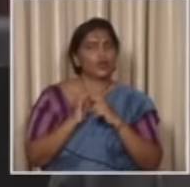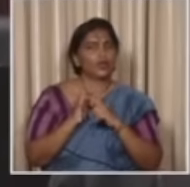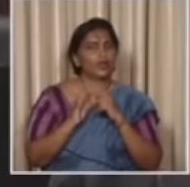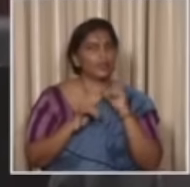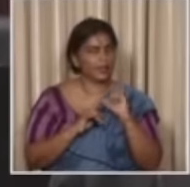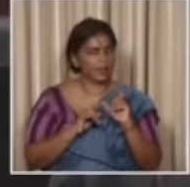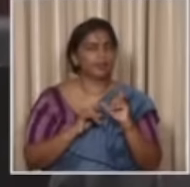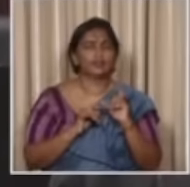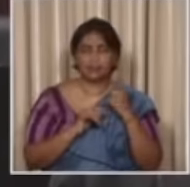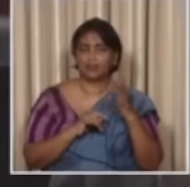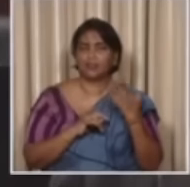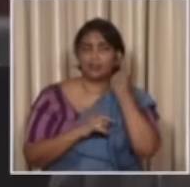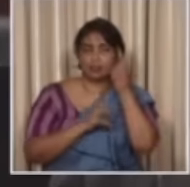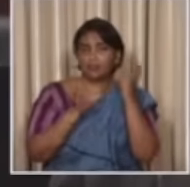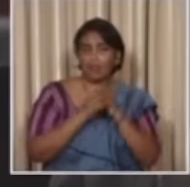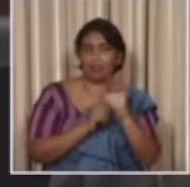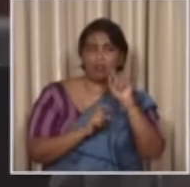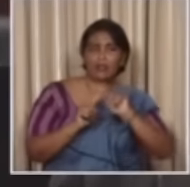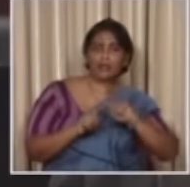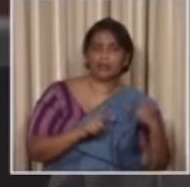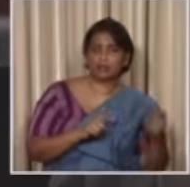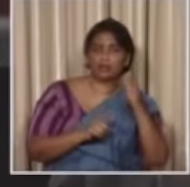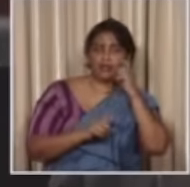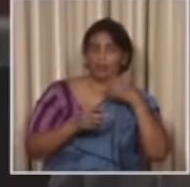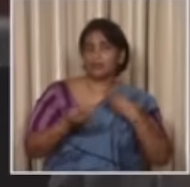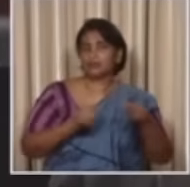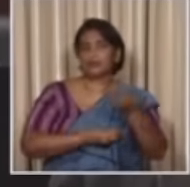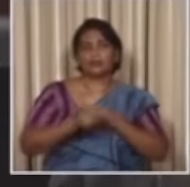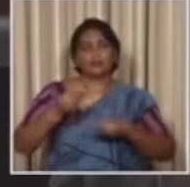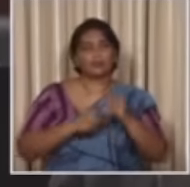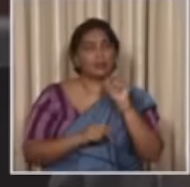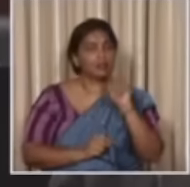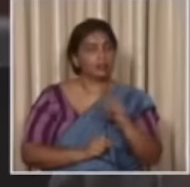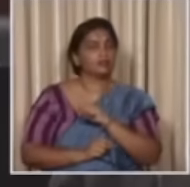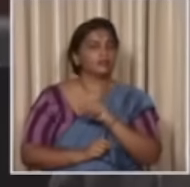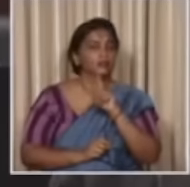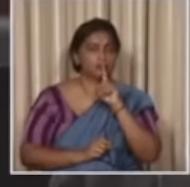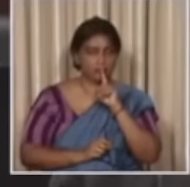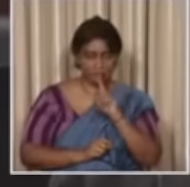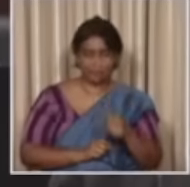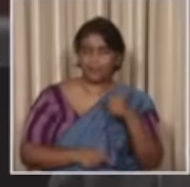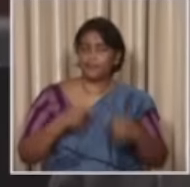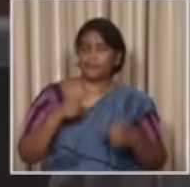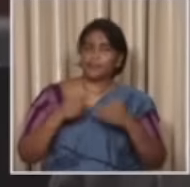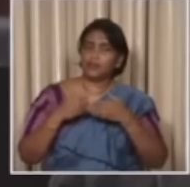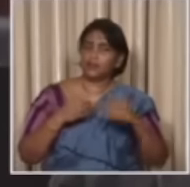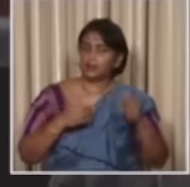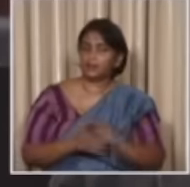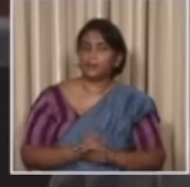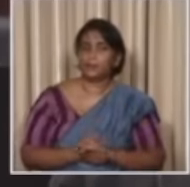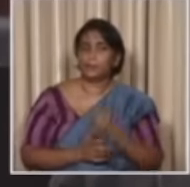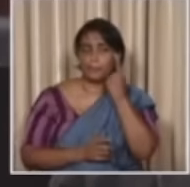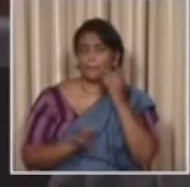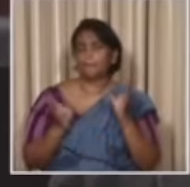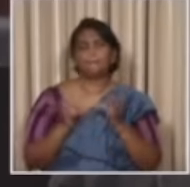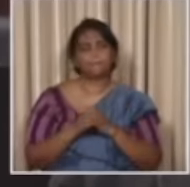බුද්ධ්‍යාංශ නිලධාරී කාරූඩ නමකින් ත්‍රස්තවාදීන් එක්ක ගනුදෙනු කළාය කියන එක චෝදනා ස්වරූපයෙන් මේ විවාදේ පුරාම කියවුණා.